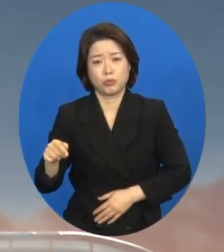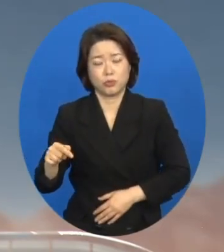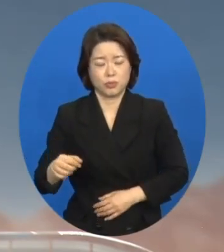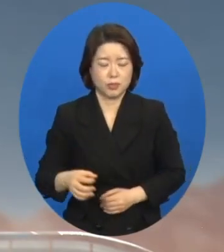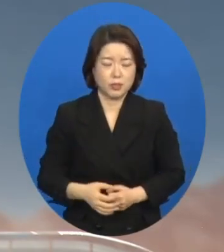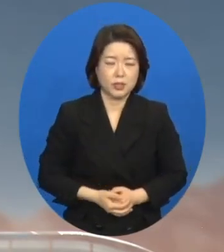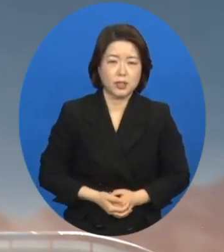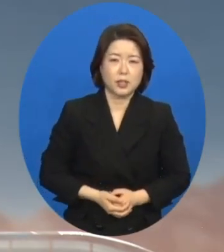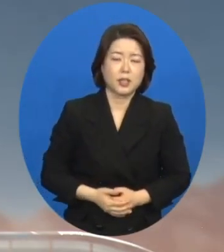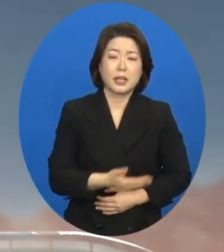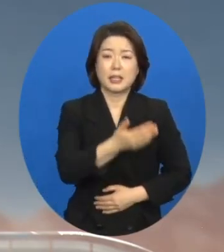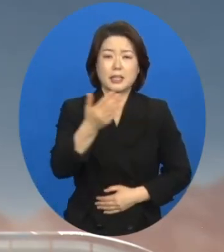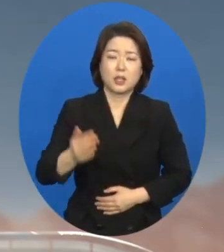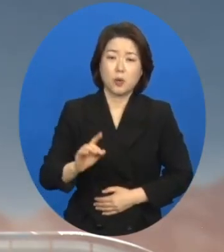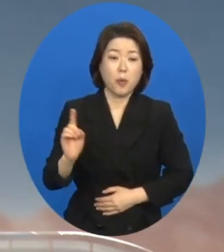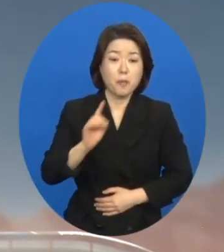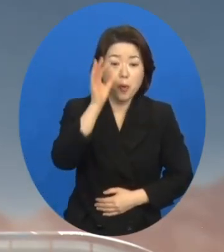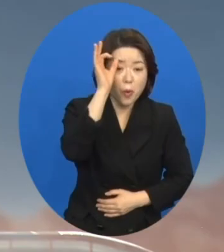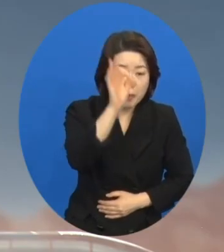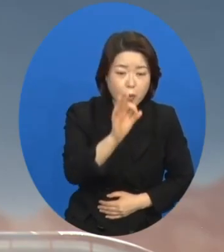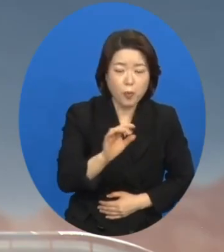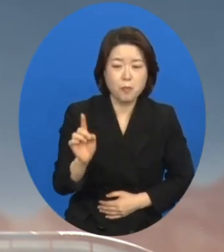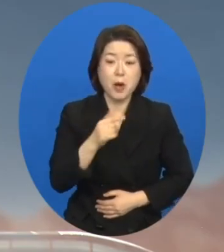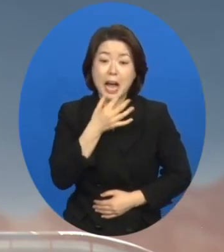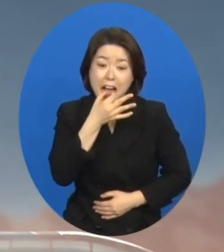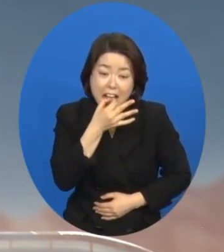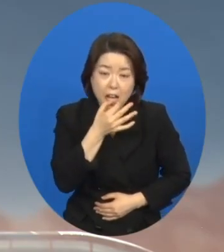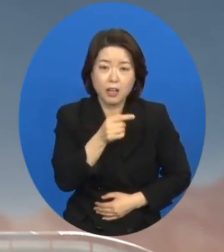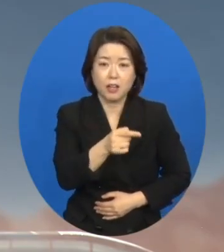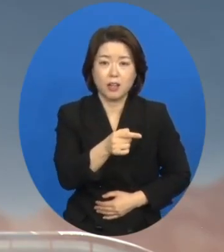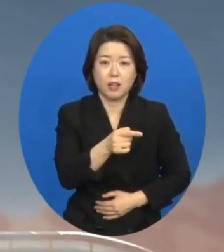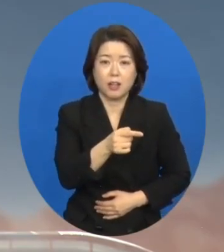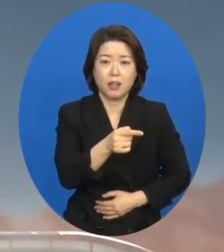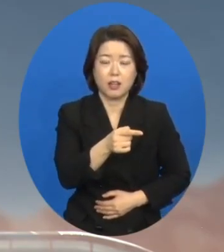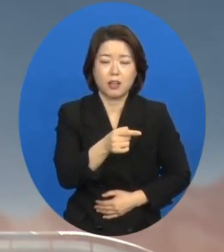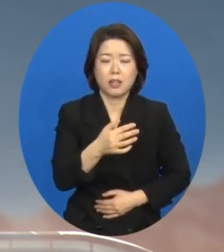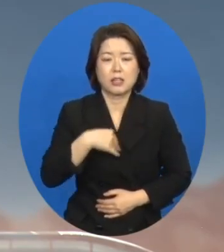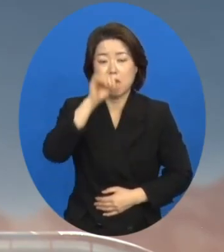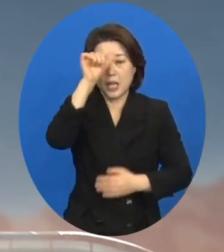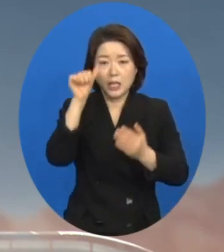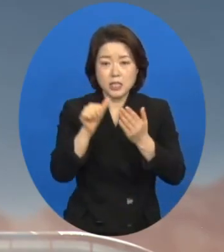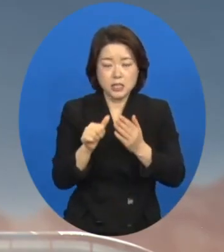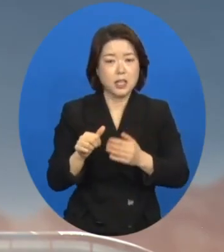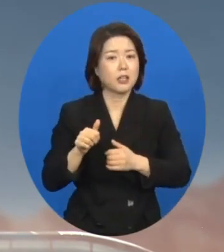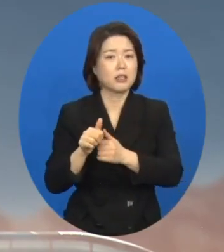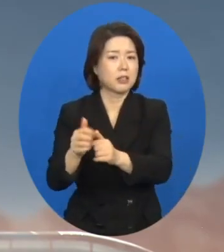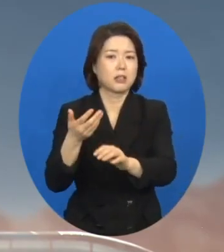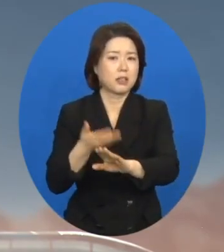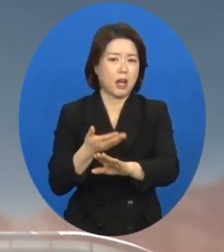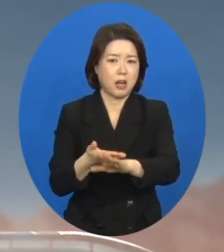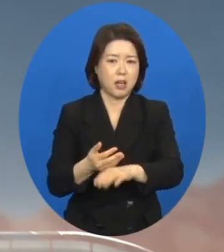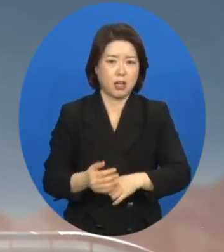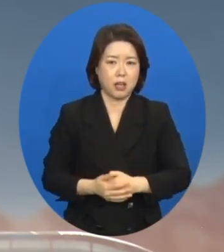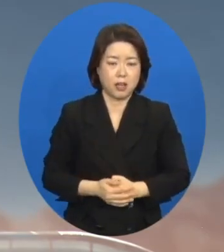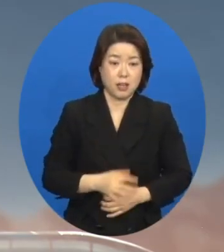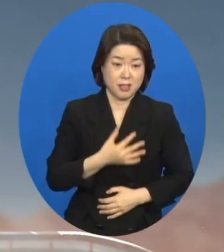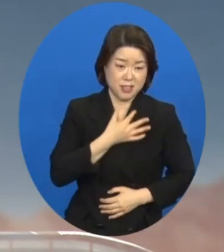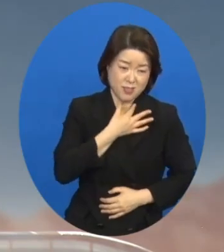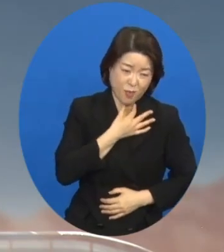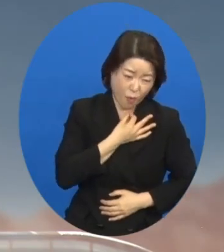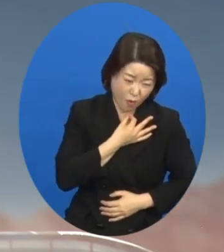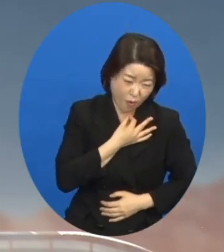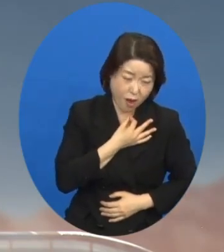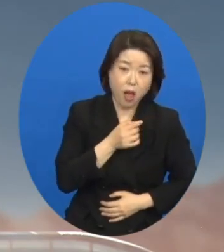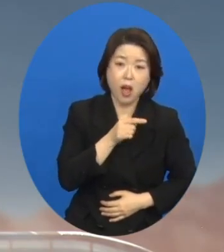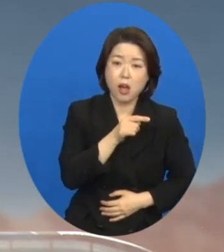여러분, 무엇을 보고 갈망하는 것이 인생을 갈라요. 갈망의 차이가 인생의 차이라고